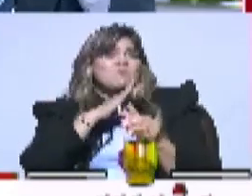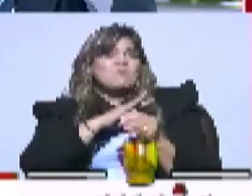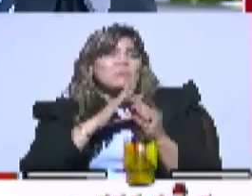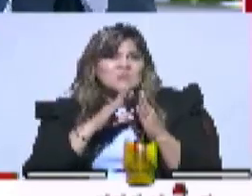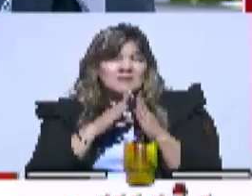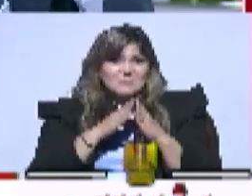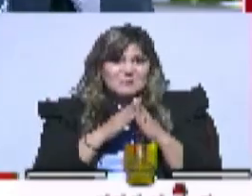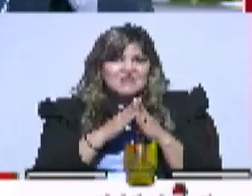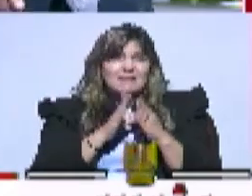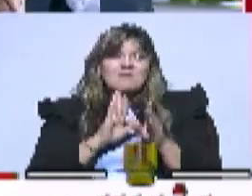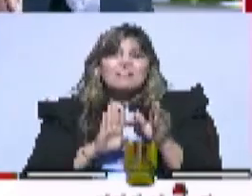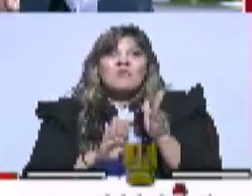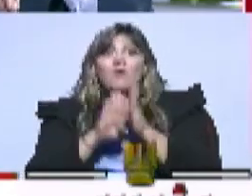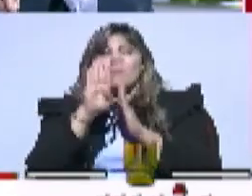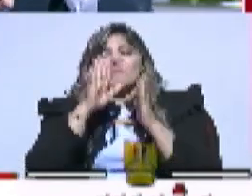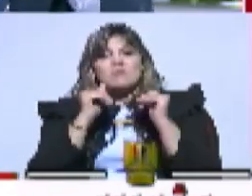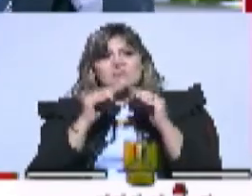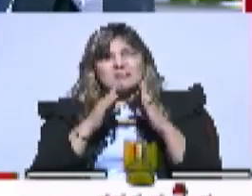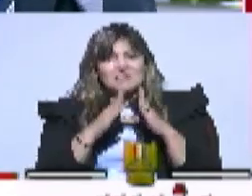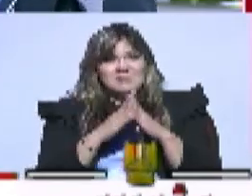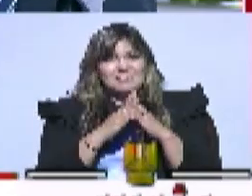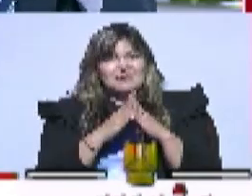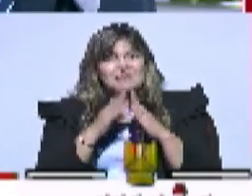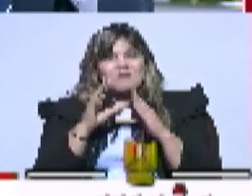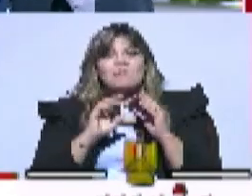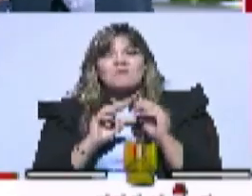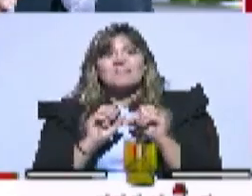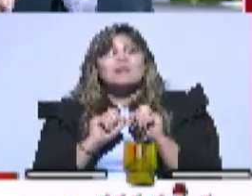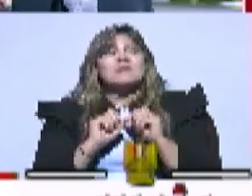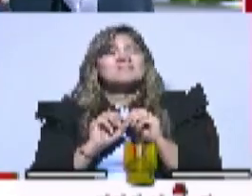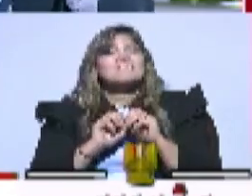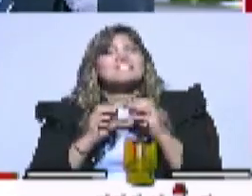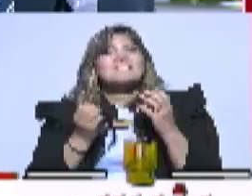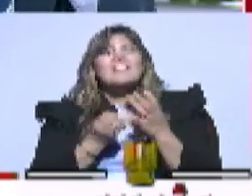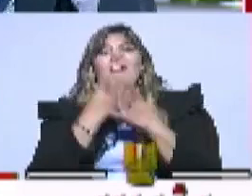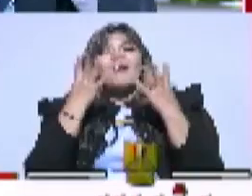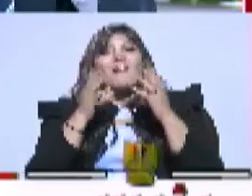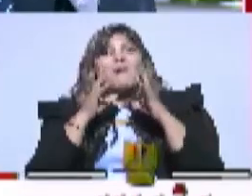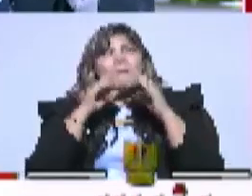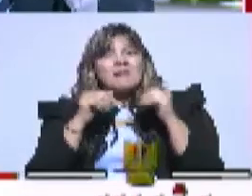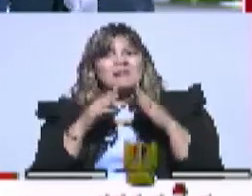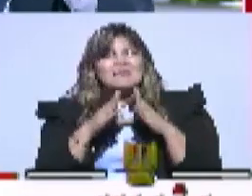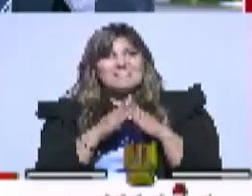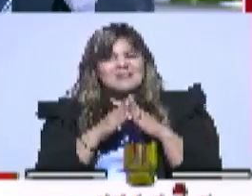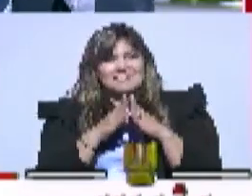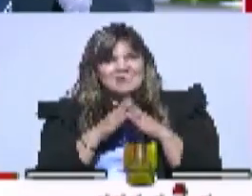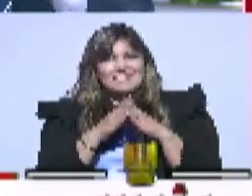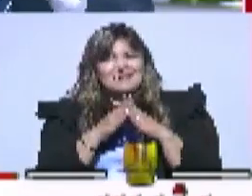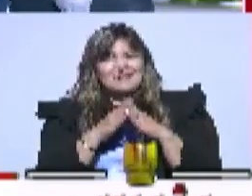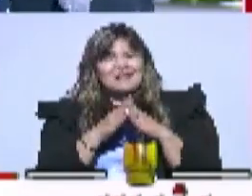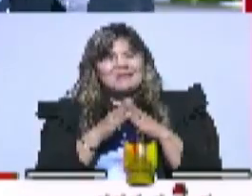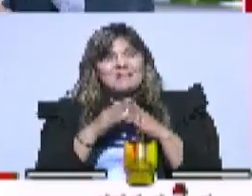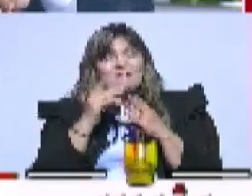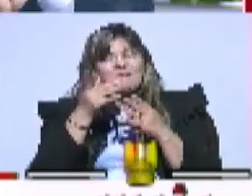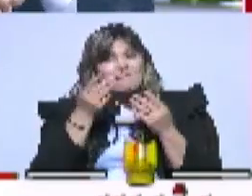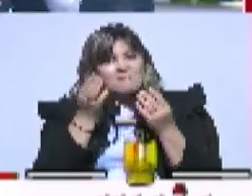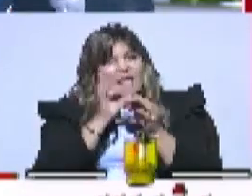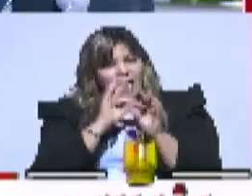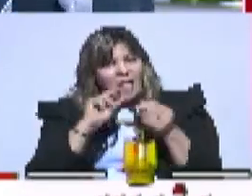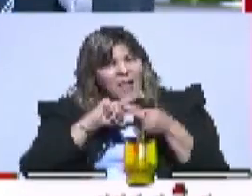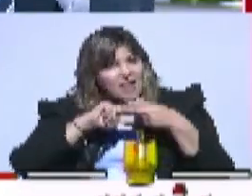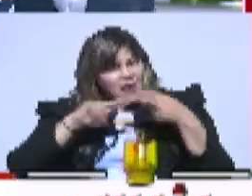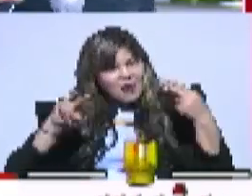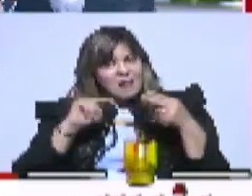الحقيقية في تقدم هذا البلد، في ازدهار هذا البلد. لكن دور حضراتكم بالتأكيد كبير جدا. لا، الحل على